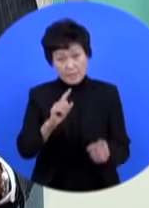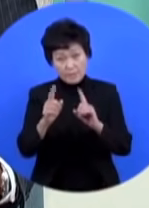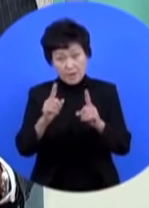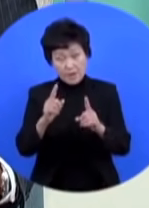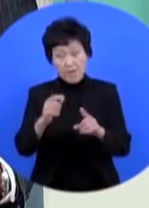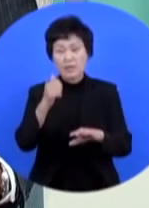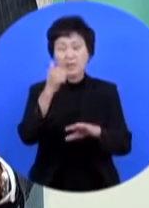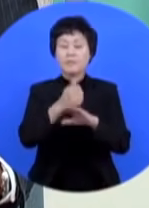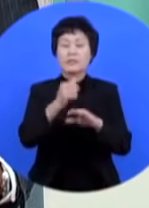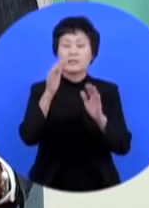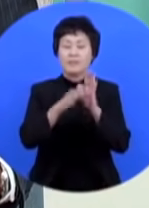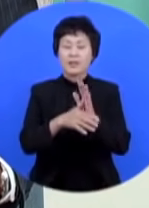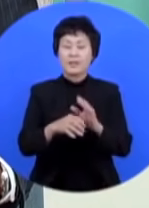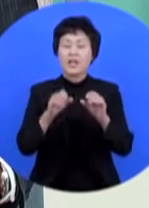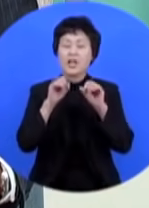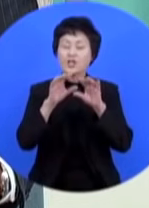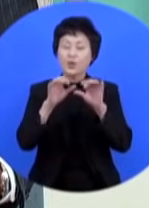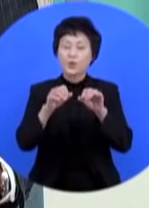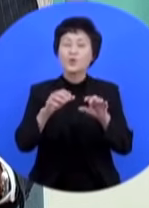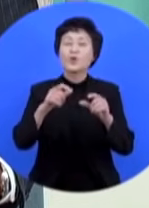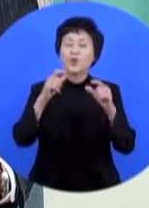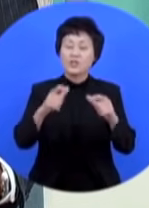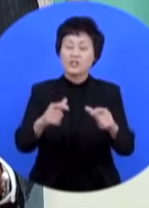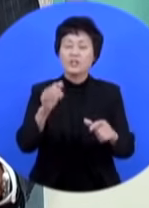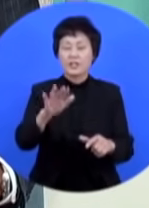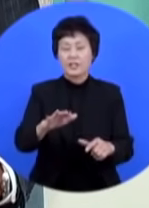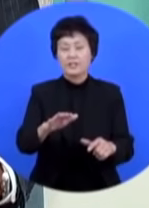하셨잖아요. 네네. 네. 근데